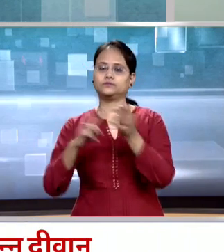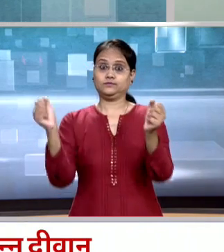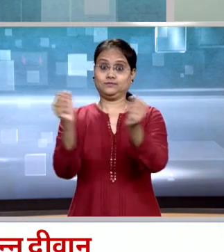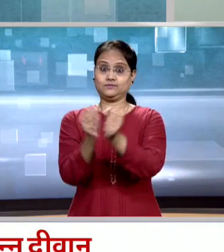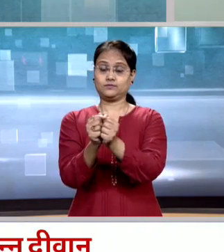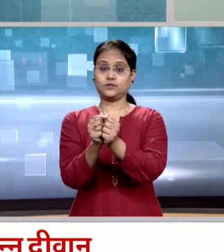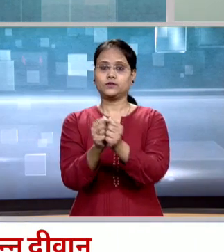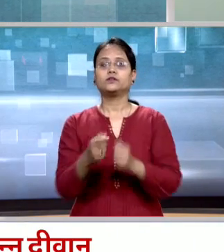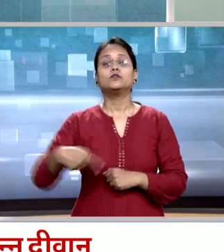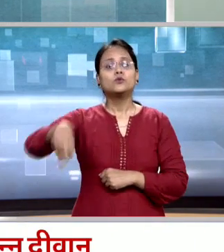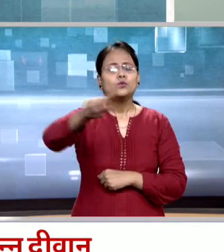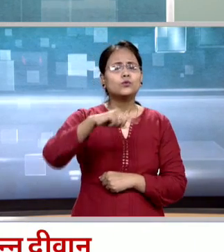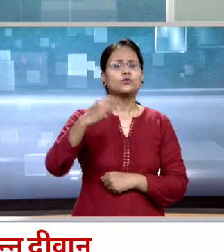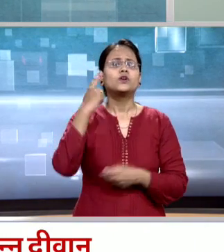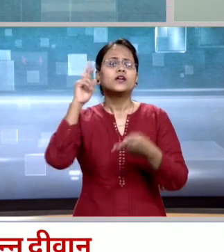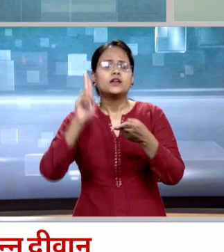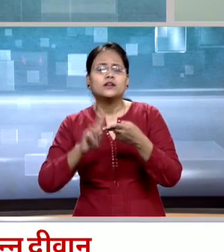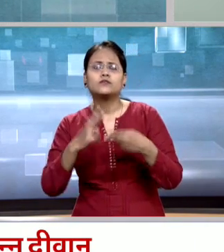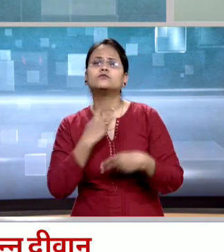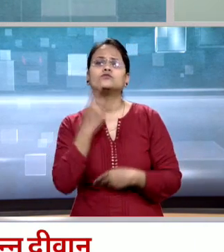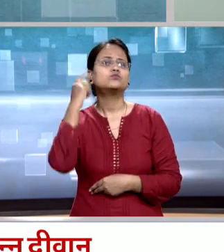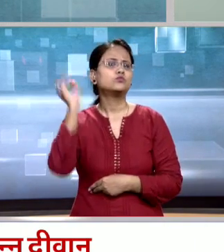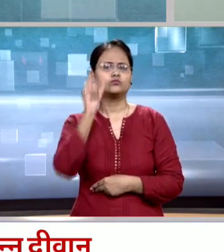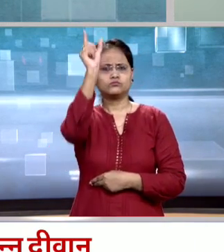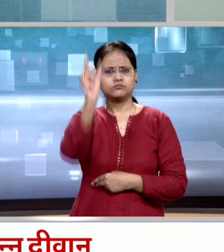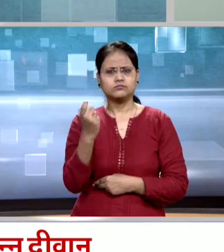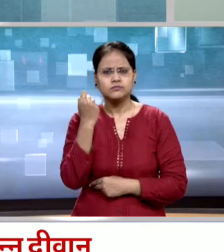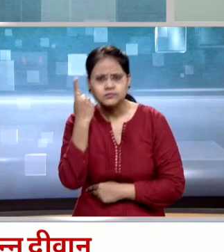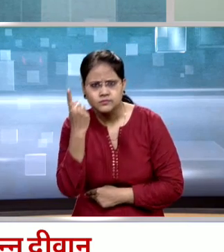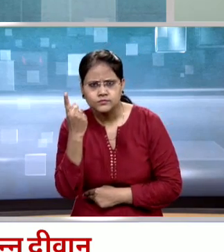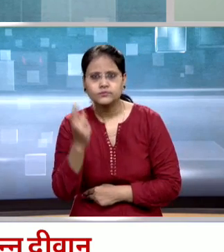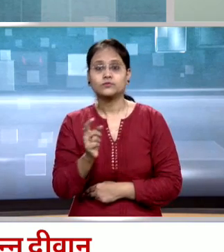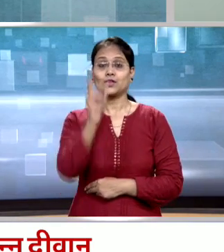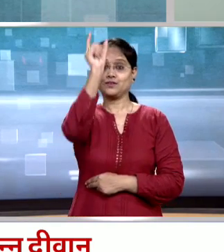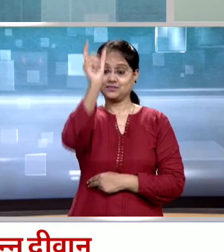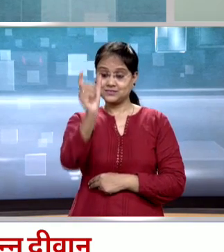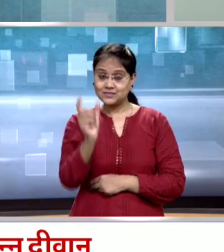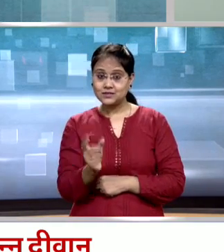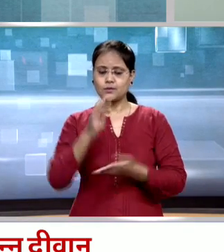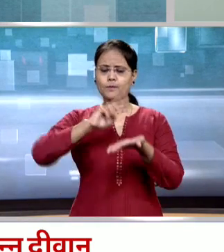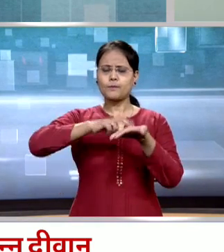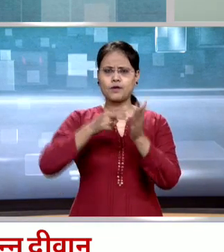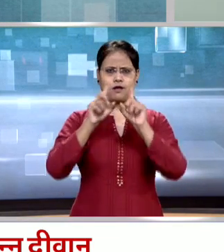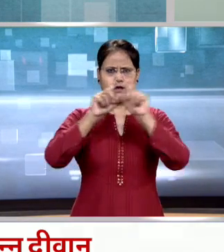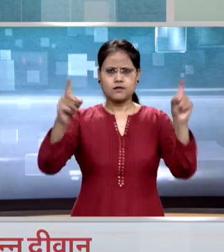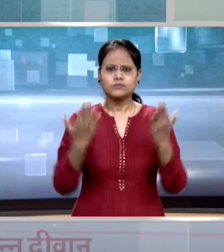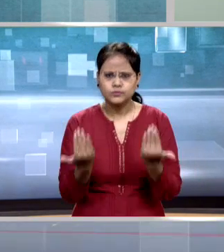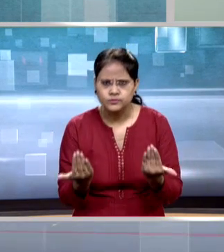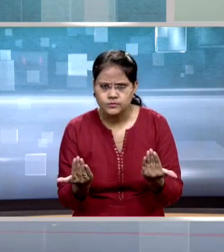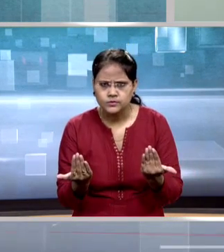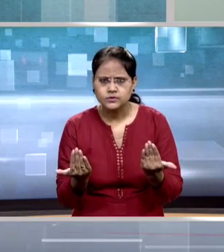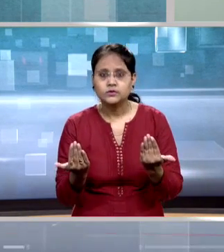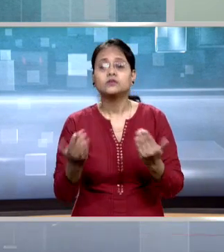क्या आप बिना ध्वनि के शब्दों को समझ सकते हैं? क्या आप बिना ध्वनि के शब्दों का सही मतलब निकाल सकते